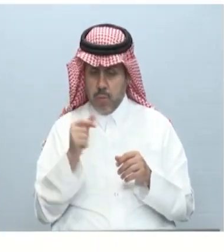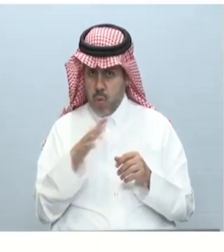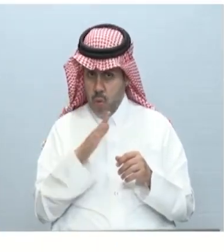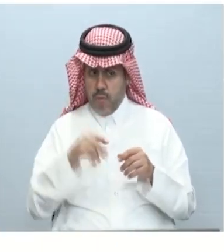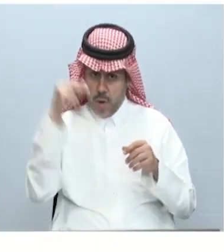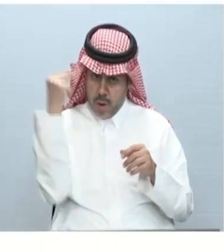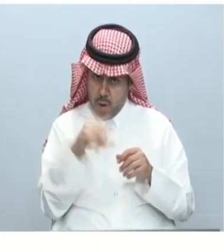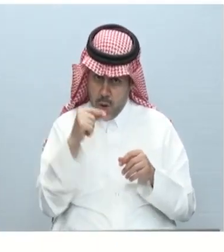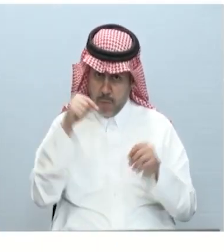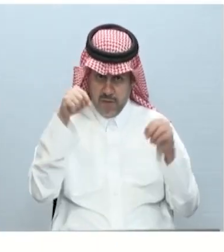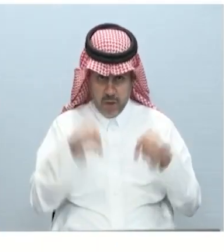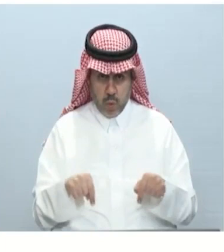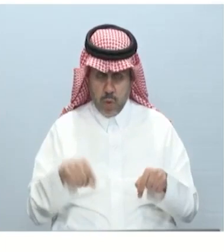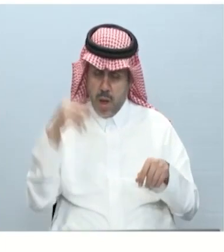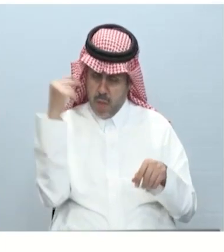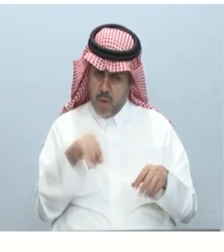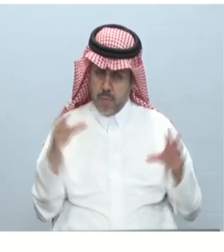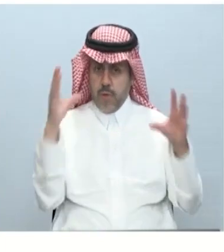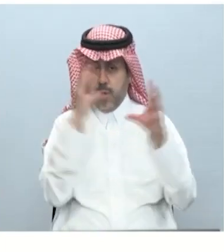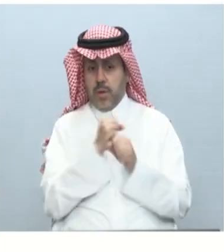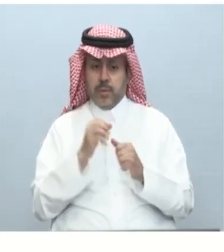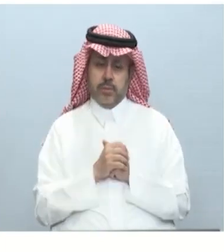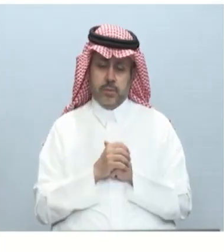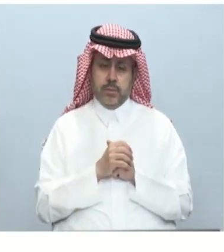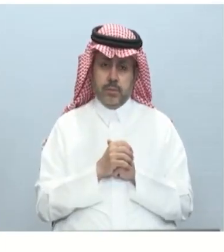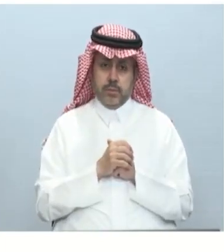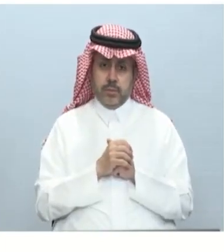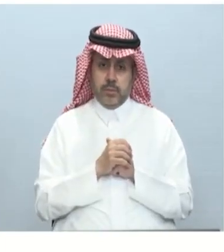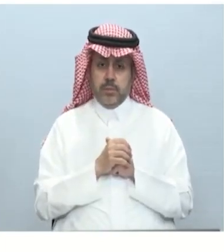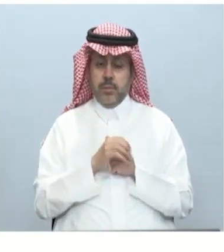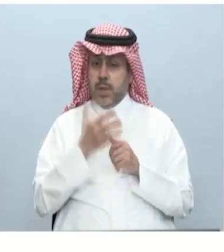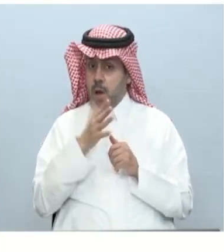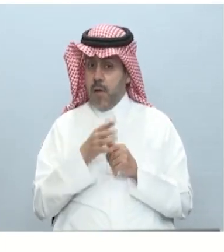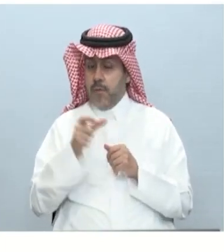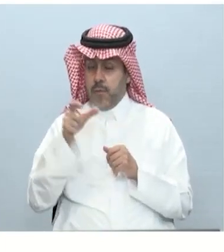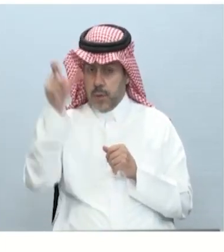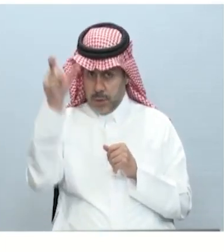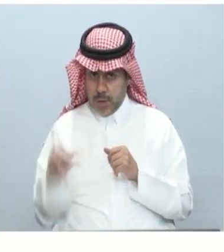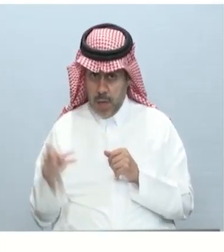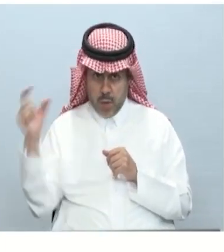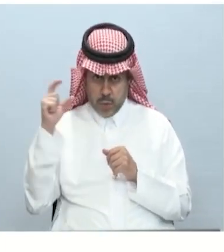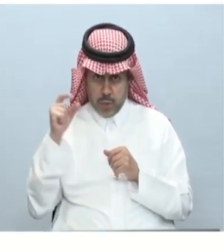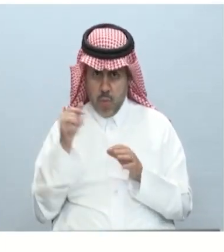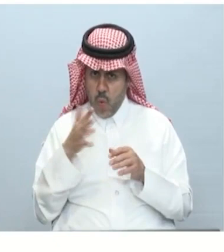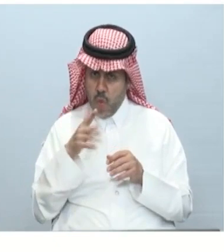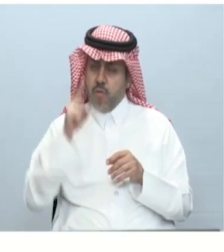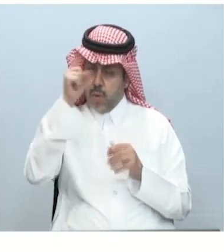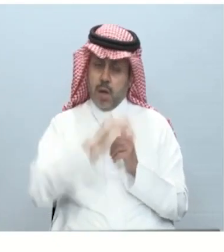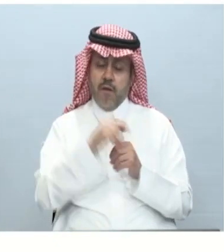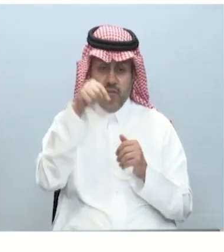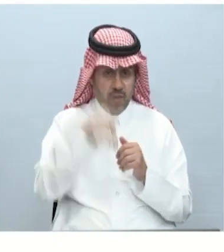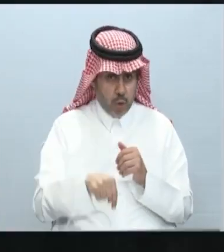عقابه في الدنيا وعذابه في الاخره بان يخاف العبد الله سبحانه وتعالى فيخاف منه